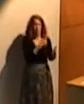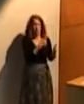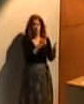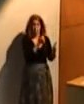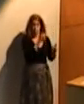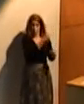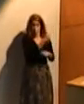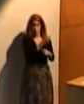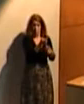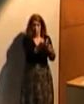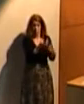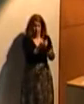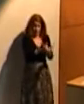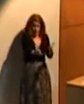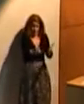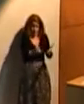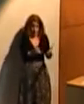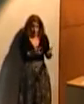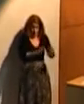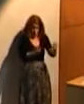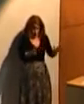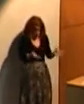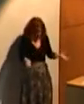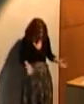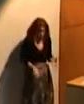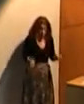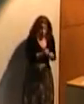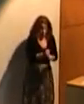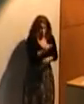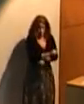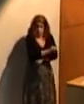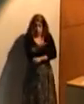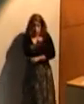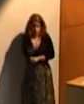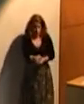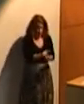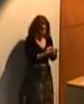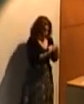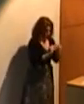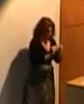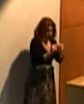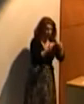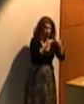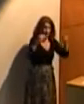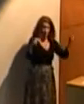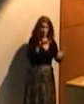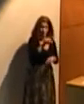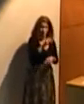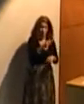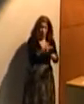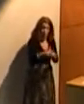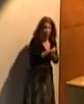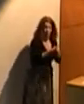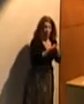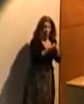fabriquer de manière totalement artificielle l'adn entier d'un organisme unicellulaire et c'est un